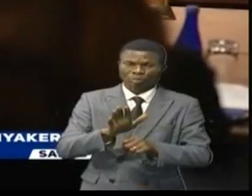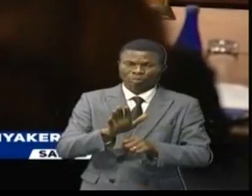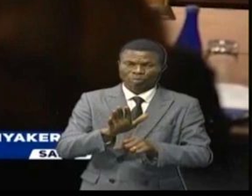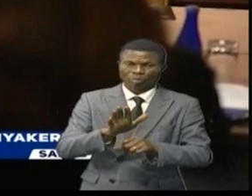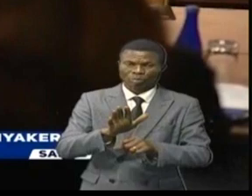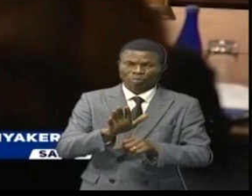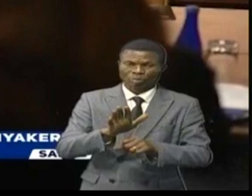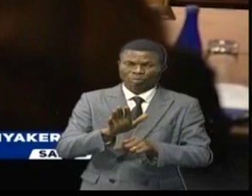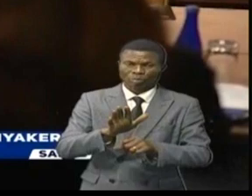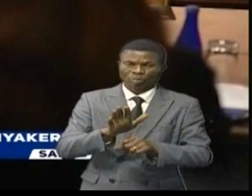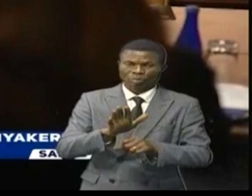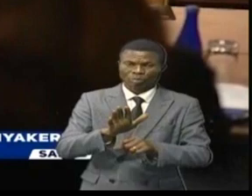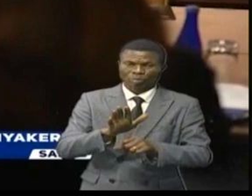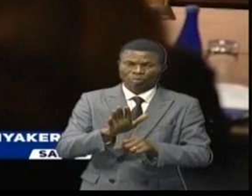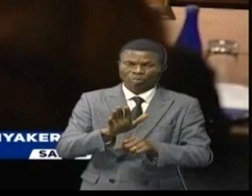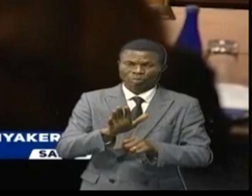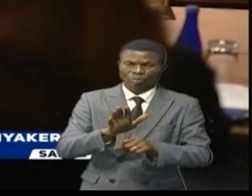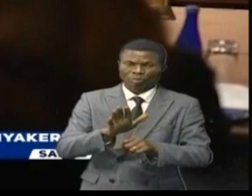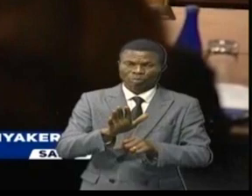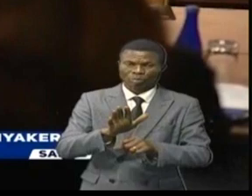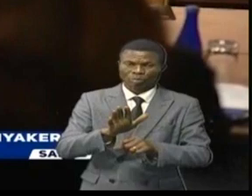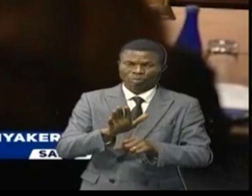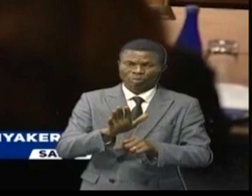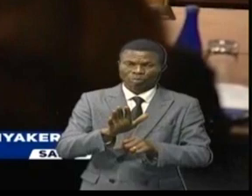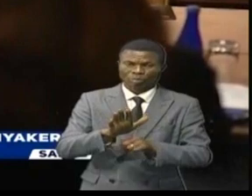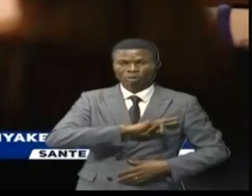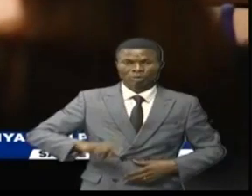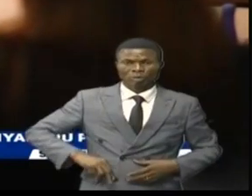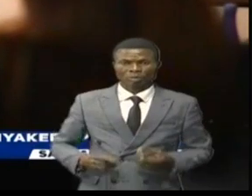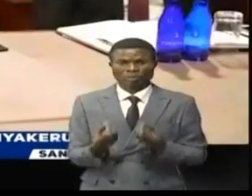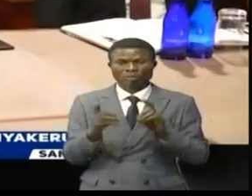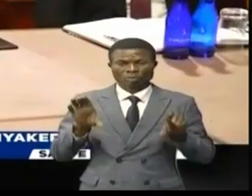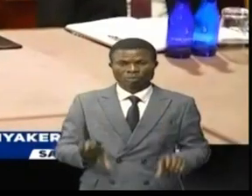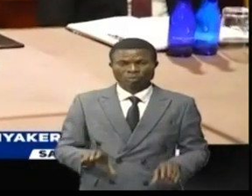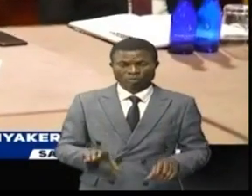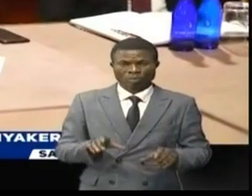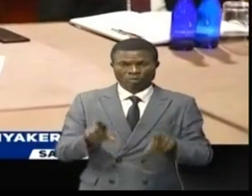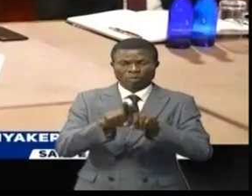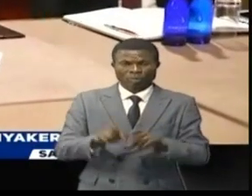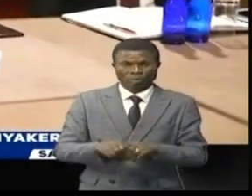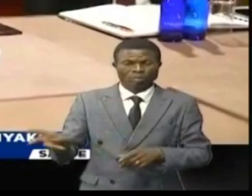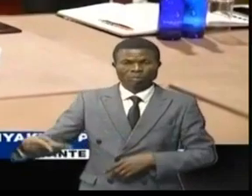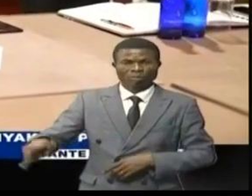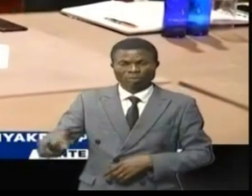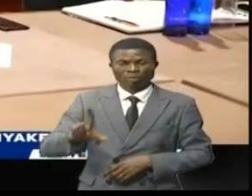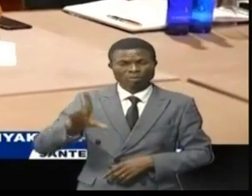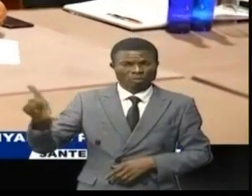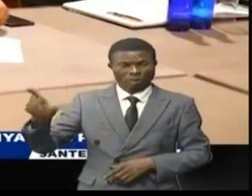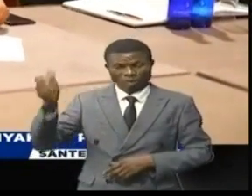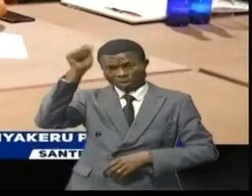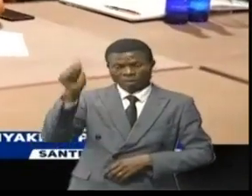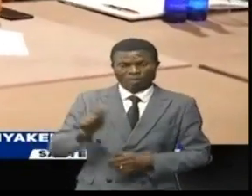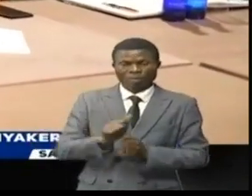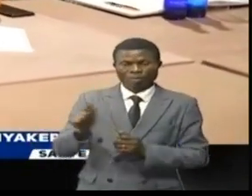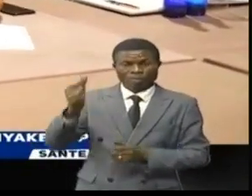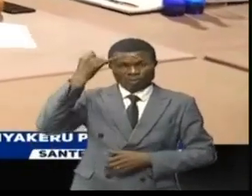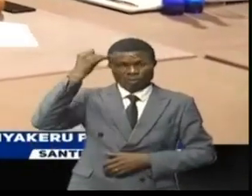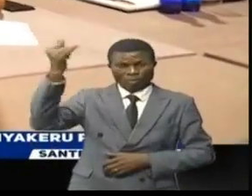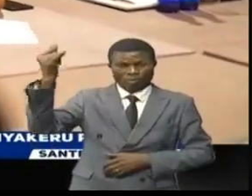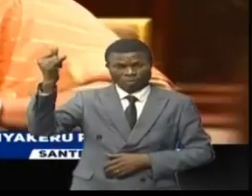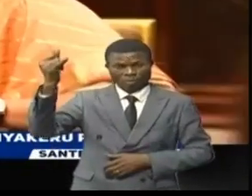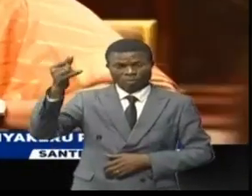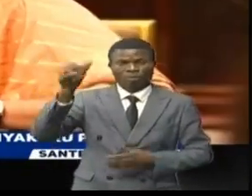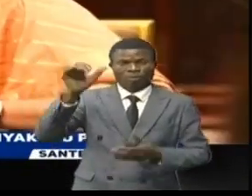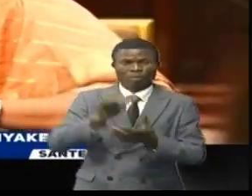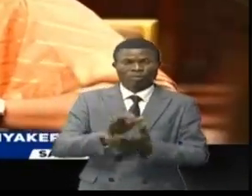prise en charge des victimes des violences sexuelles en République démocratique du Congo et dans la région des Grands Lacs. L'initiative de la